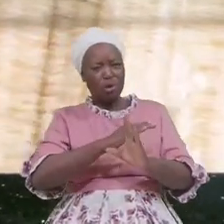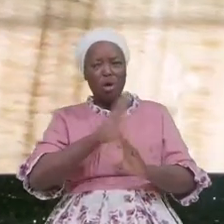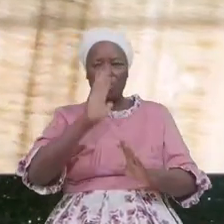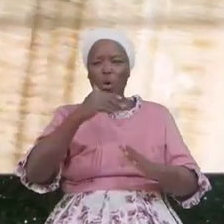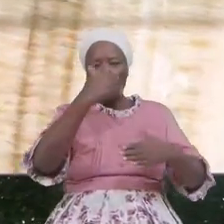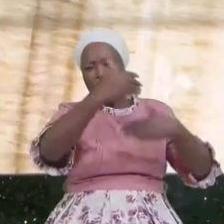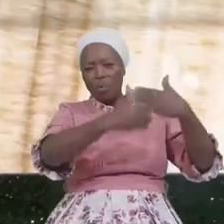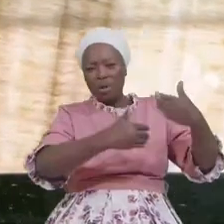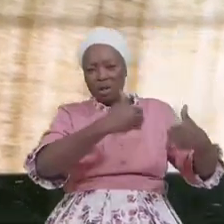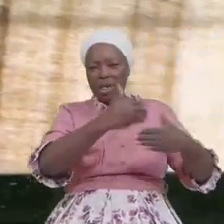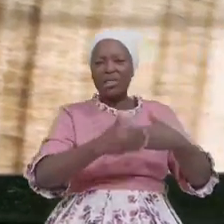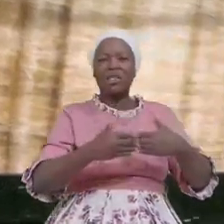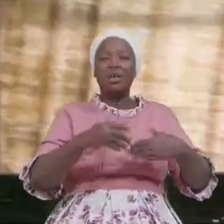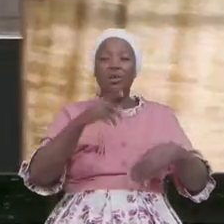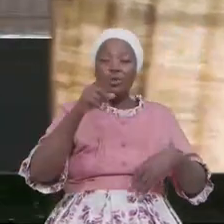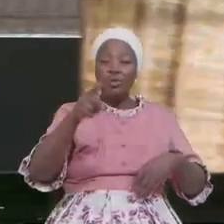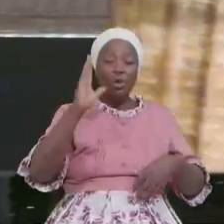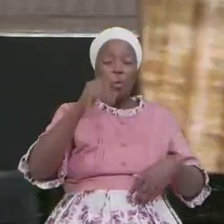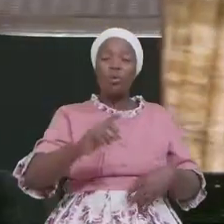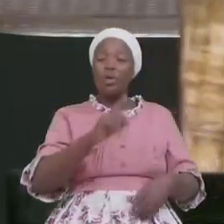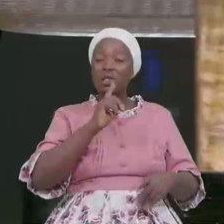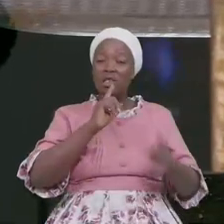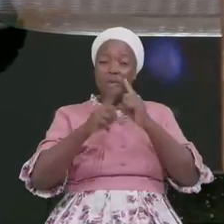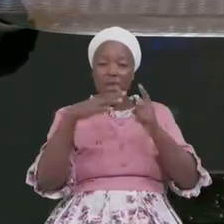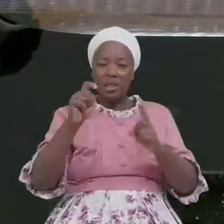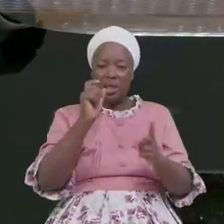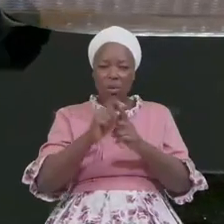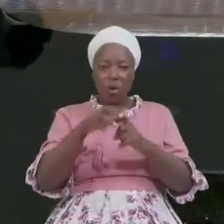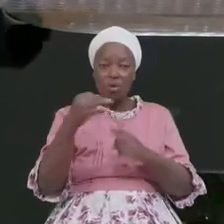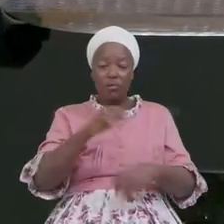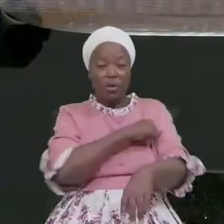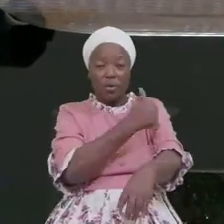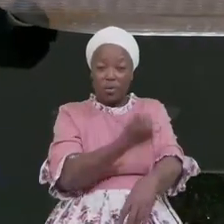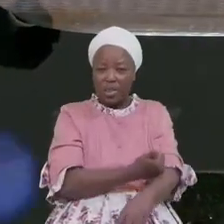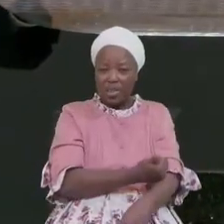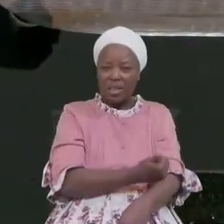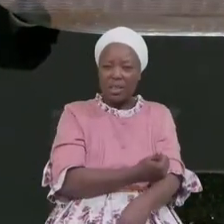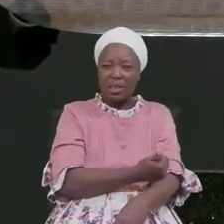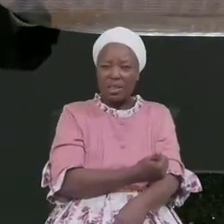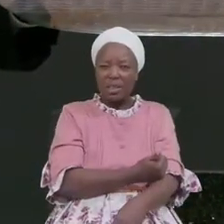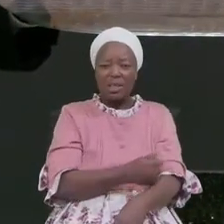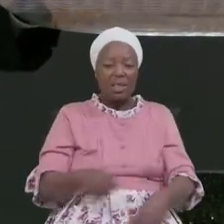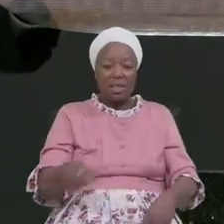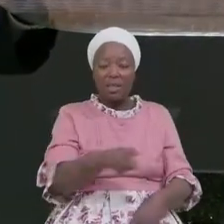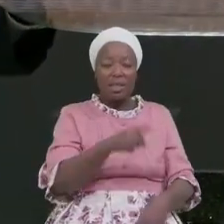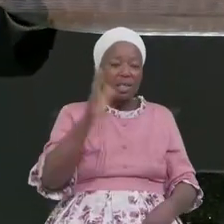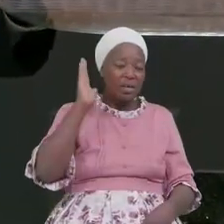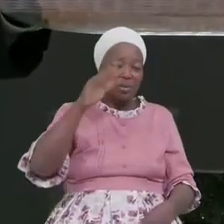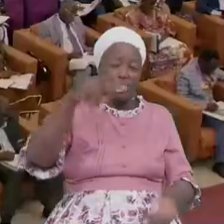progrès, tu vas prononcer la parole d'autorité et ils vont s'arrêter.